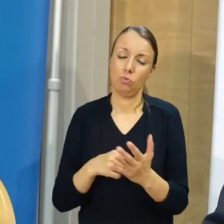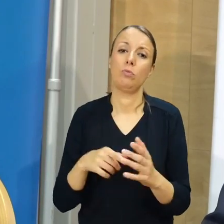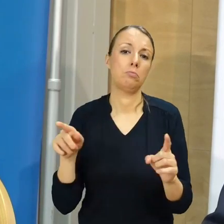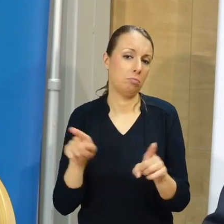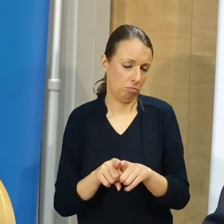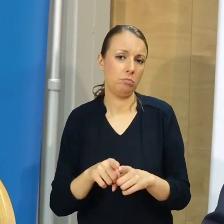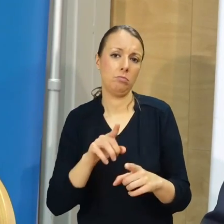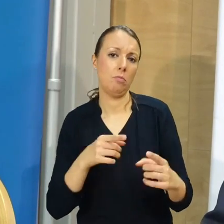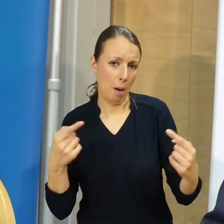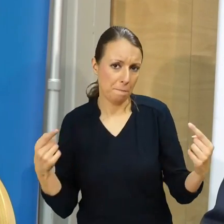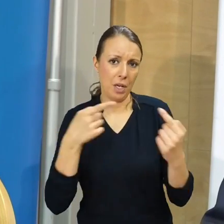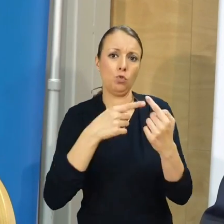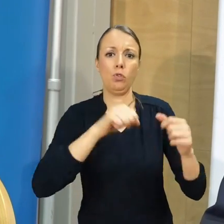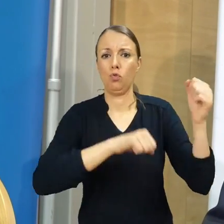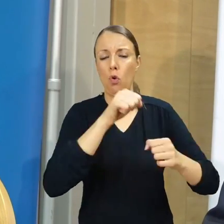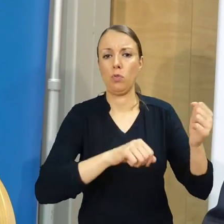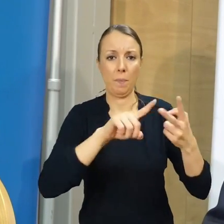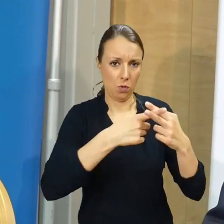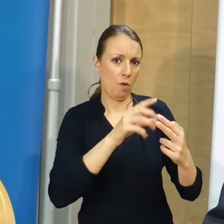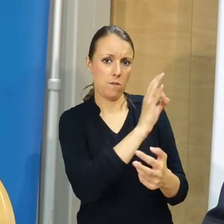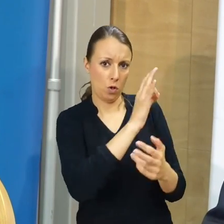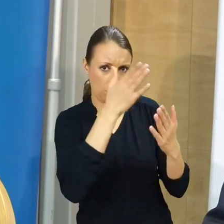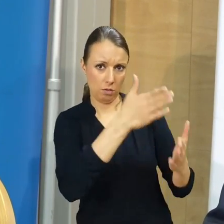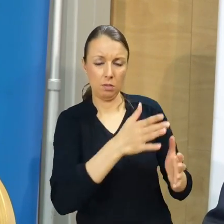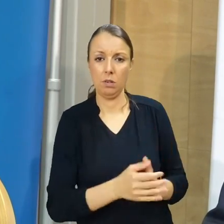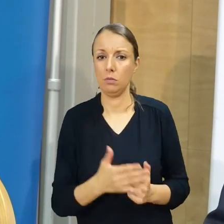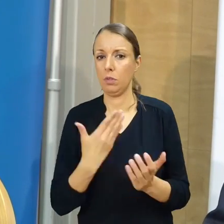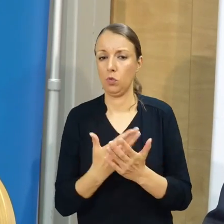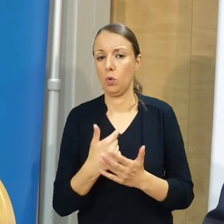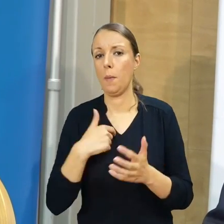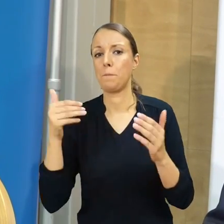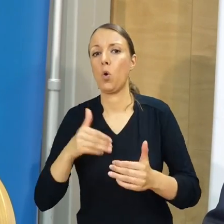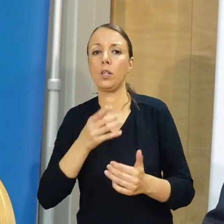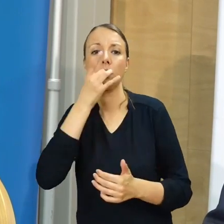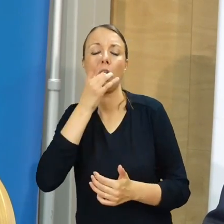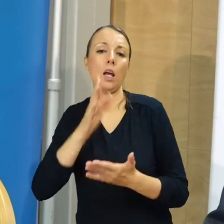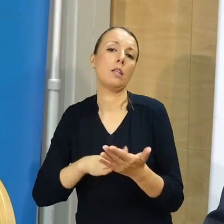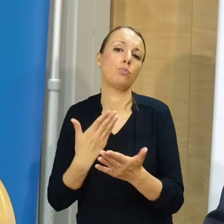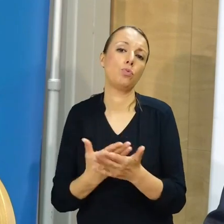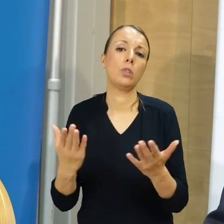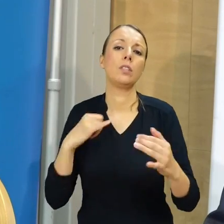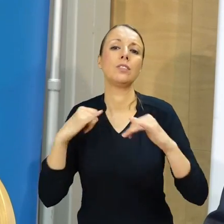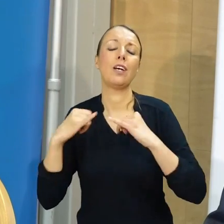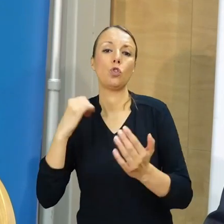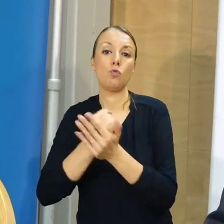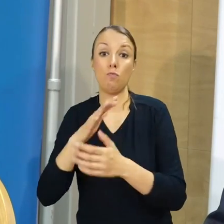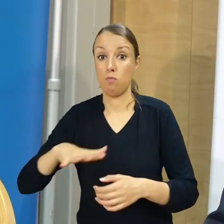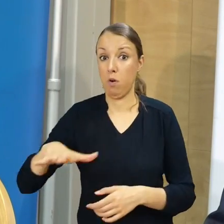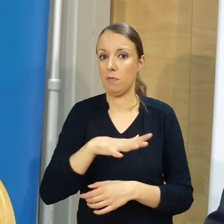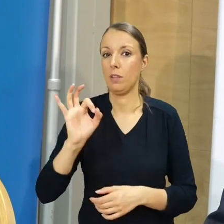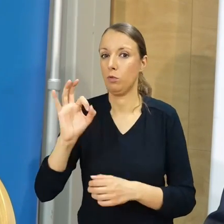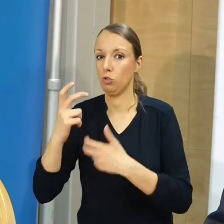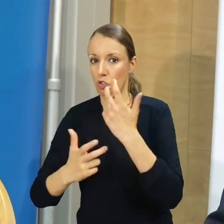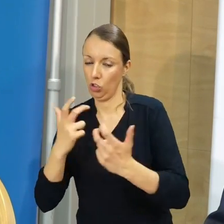sądowo-administracyjnej. Dlaczego ja mogę zaskarżyć na przykład czynność, nie wiem, zarządu powiatu, który wyłania mi